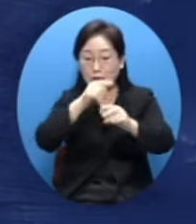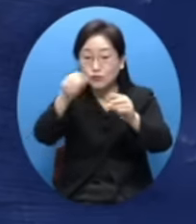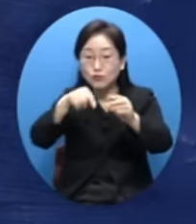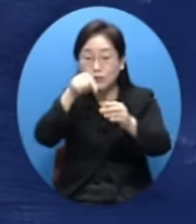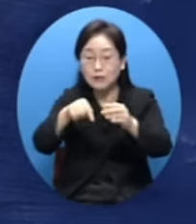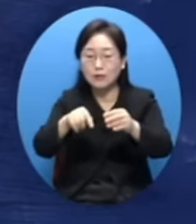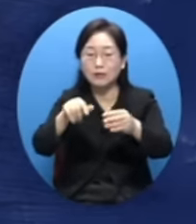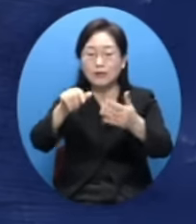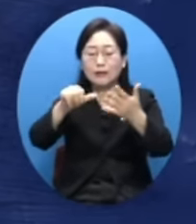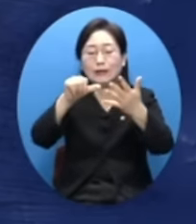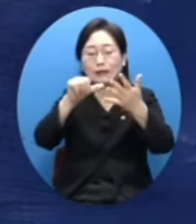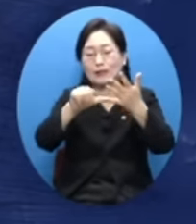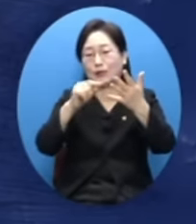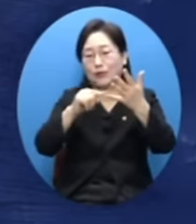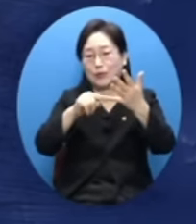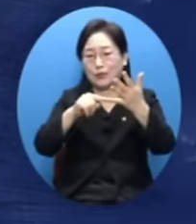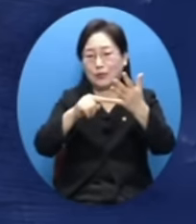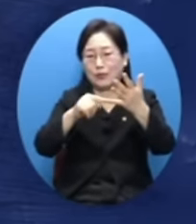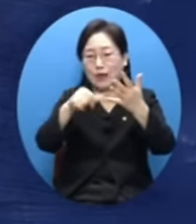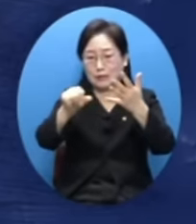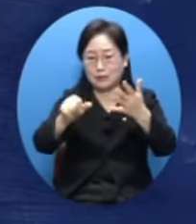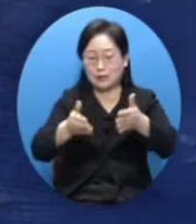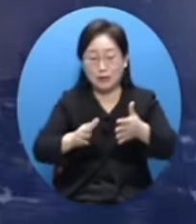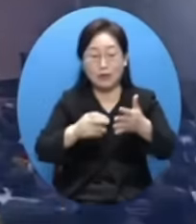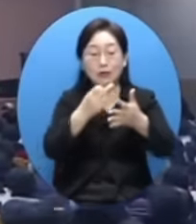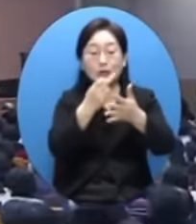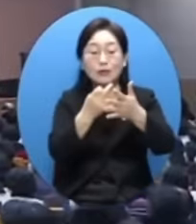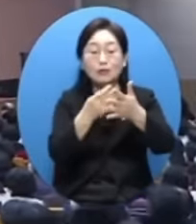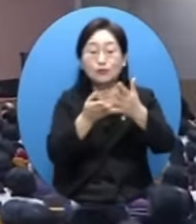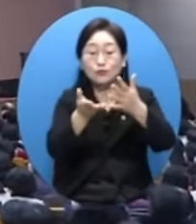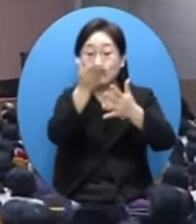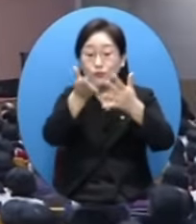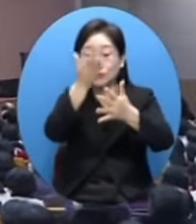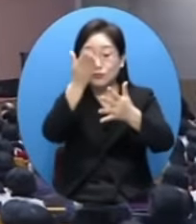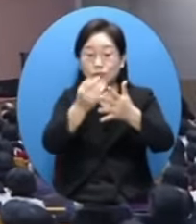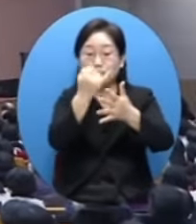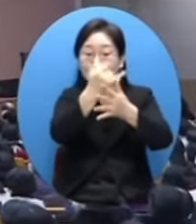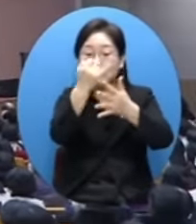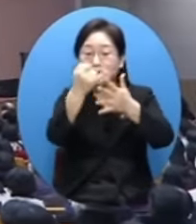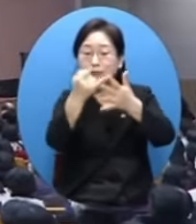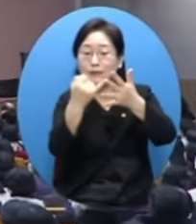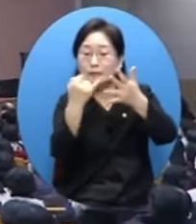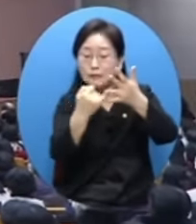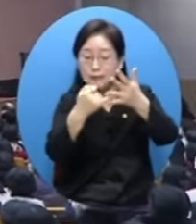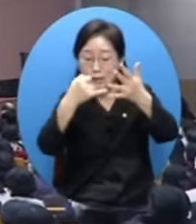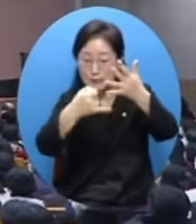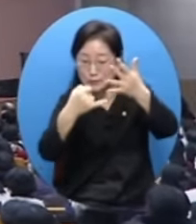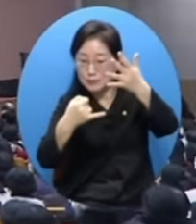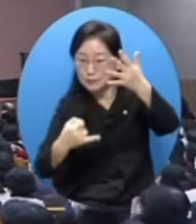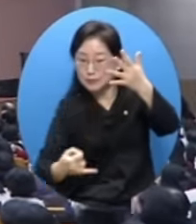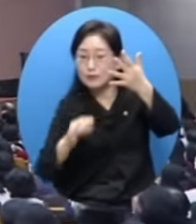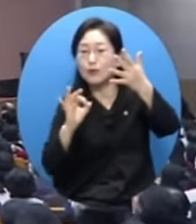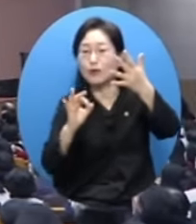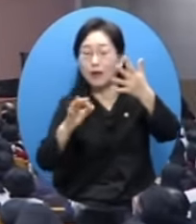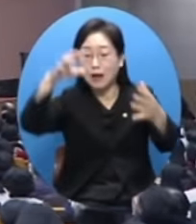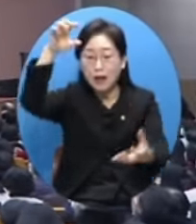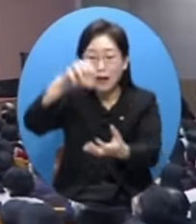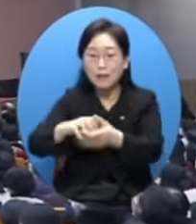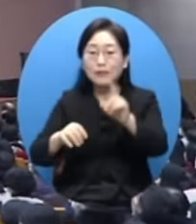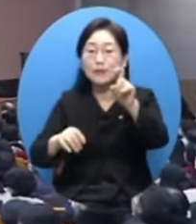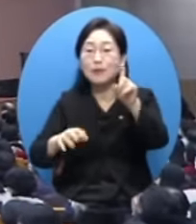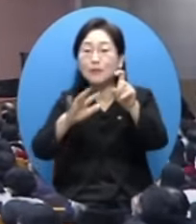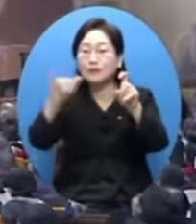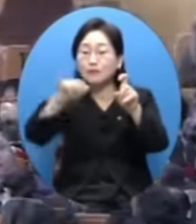하야 됩니다 무조건 위로 네명이 눈하고 아래로 명이 여동생이니까 11명 중에